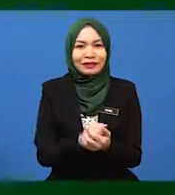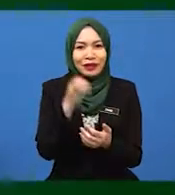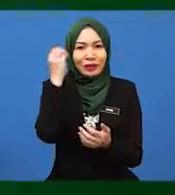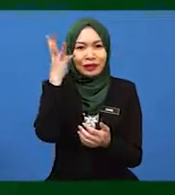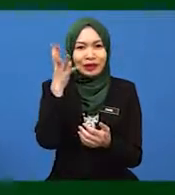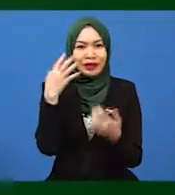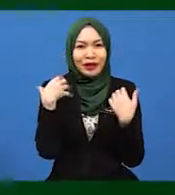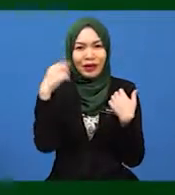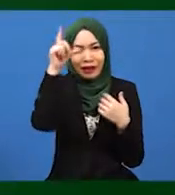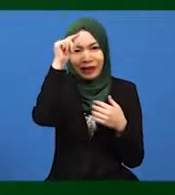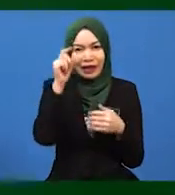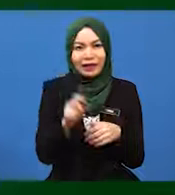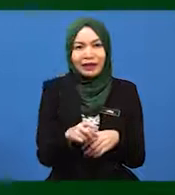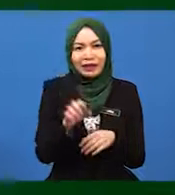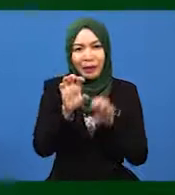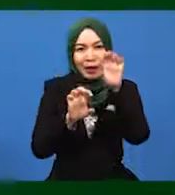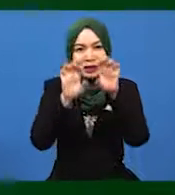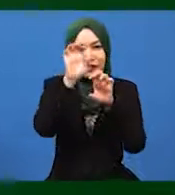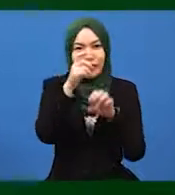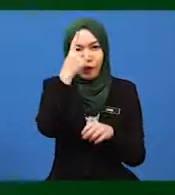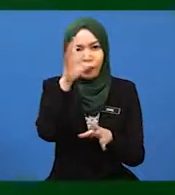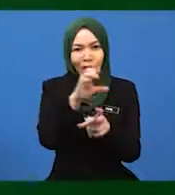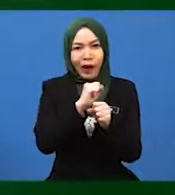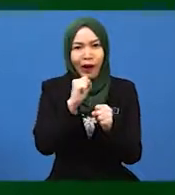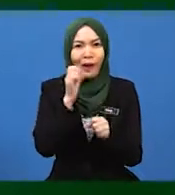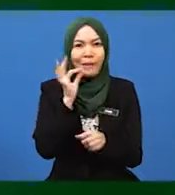ingin mengambil buah.